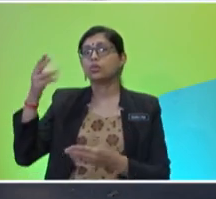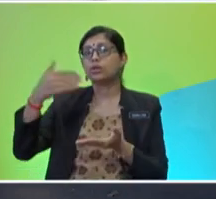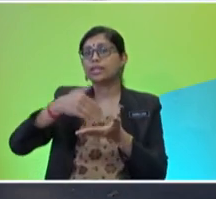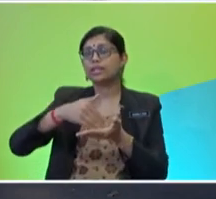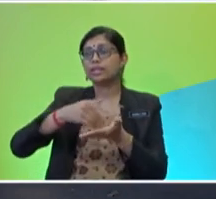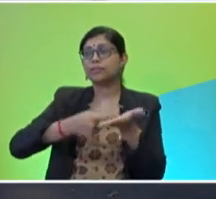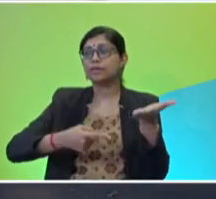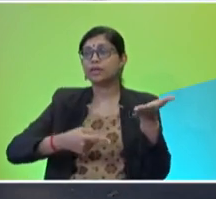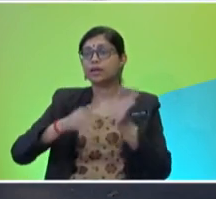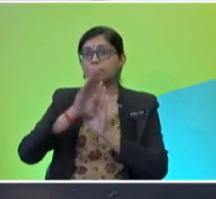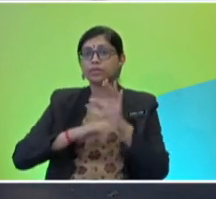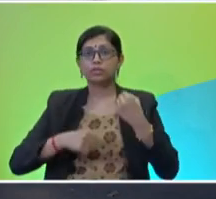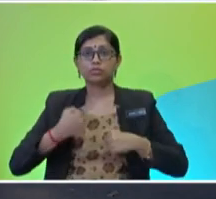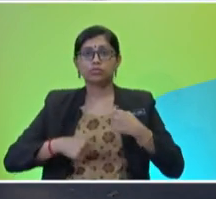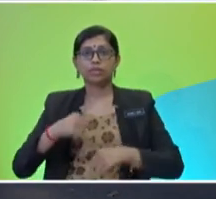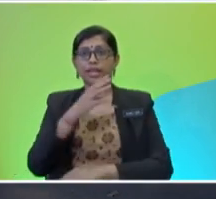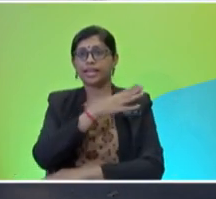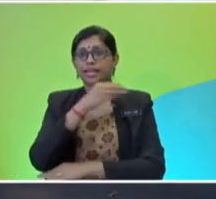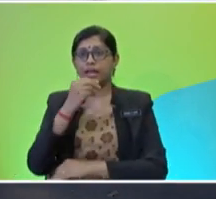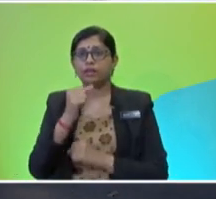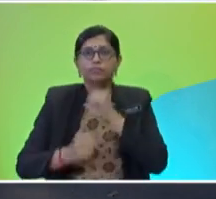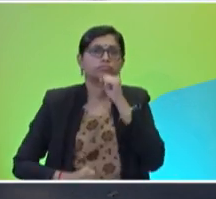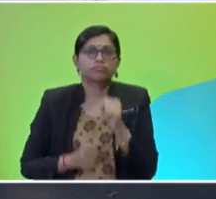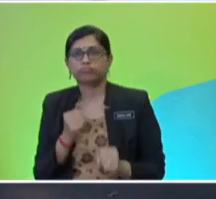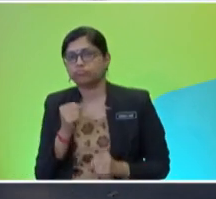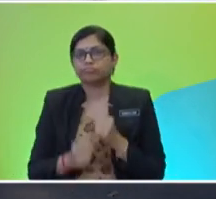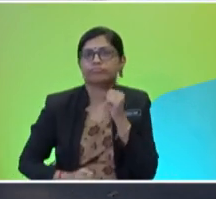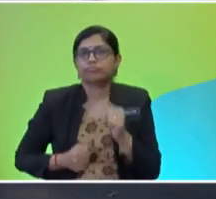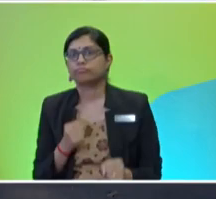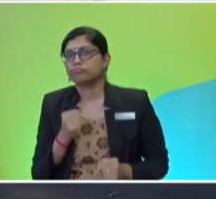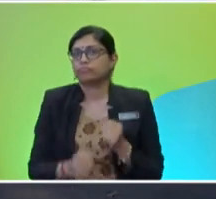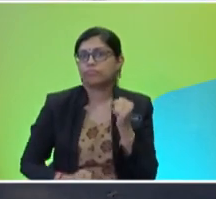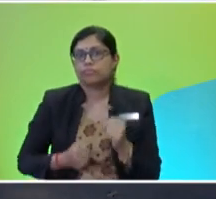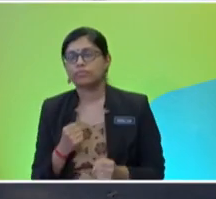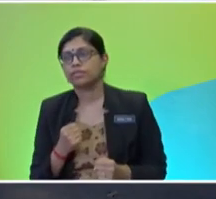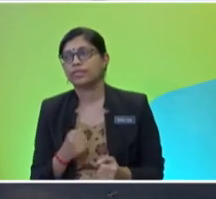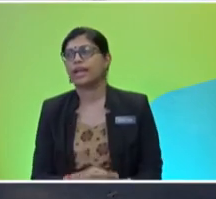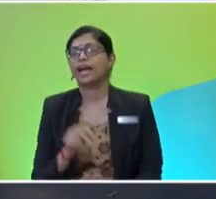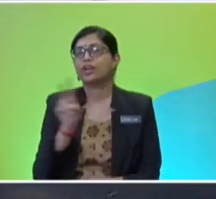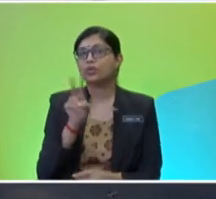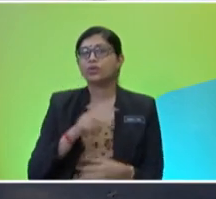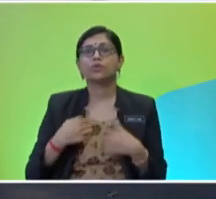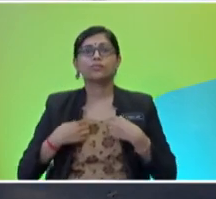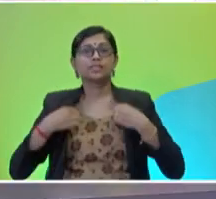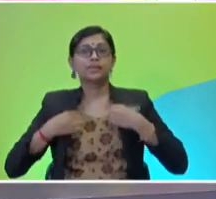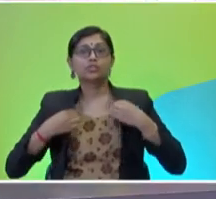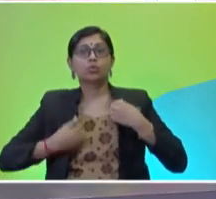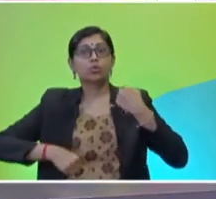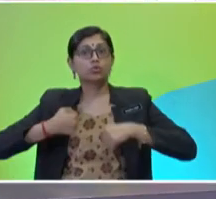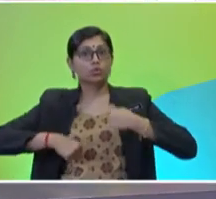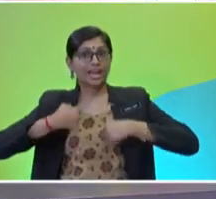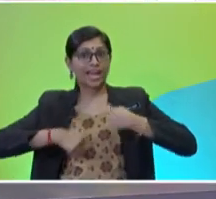Cikgu boleh tampal cikgu dekat situ. Cikgu tolong. Okey, mari sini kita tengok. Ini memang itulah.